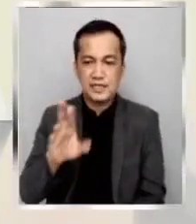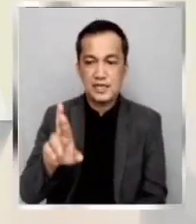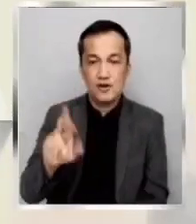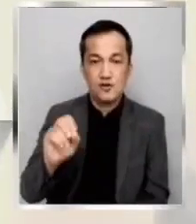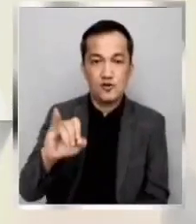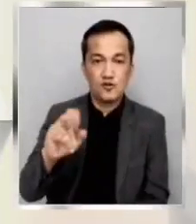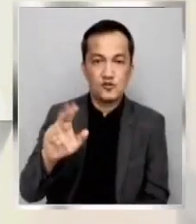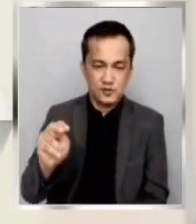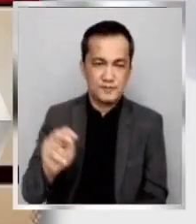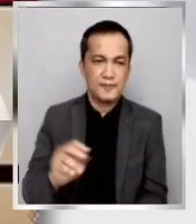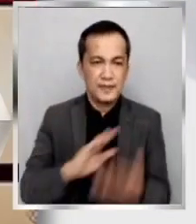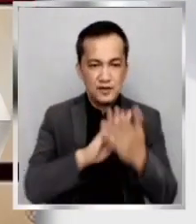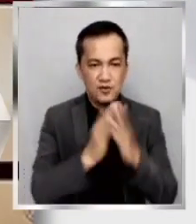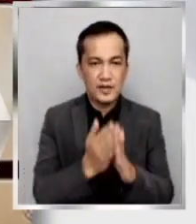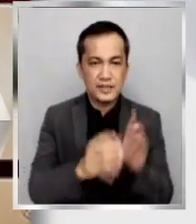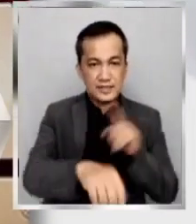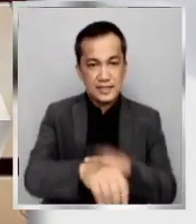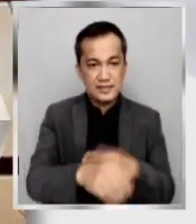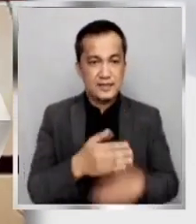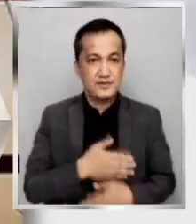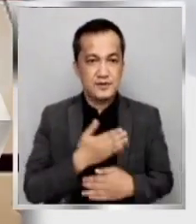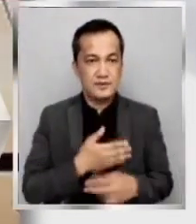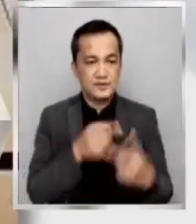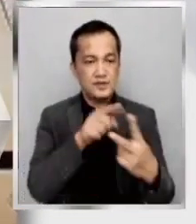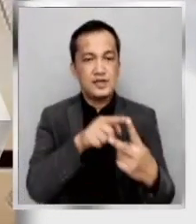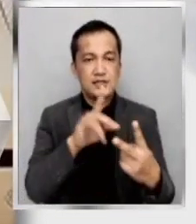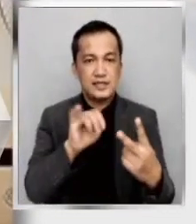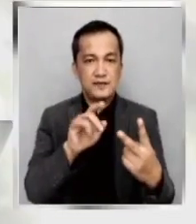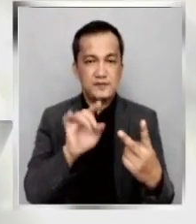Quiet time din ang in-enjoy ni David Licauco